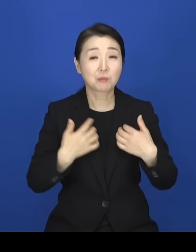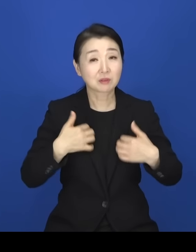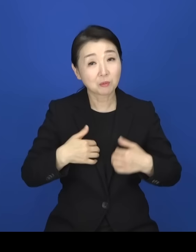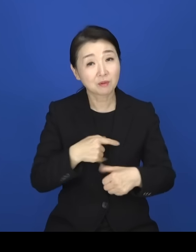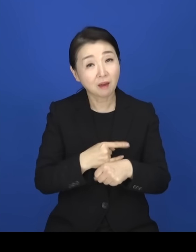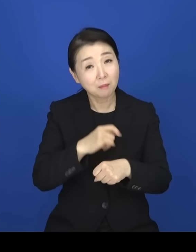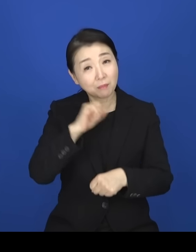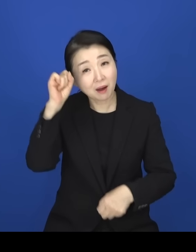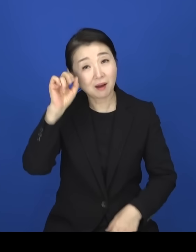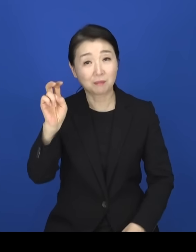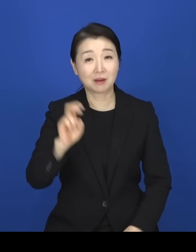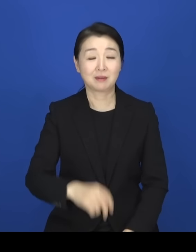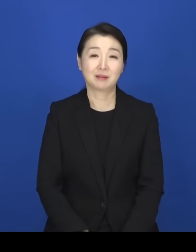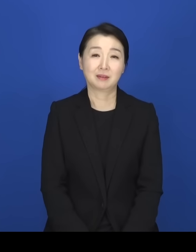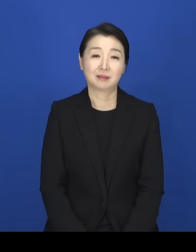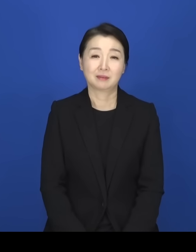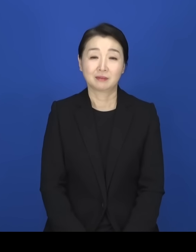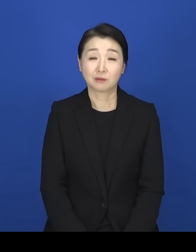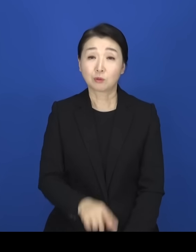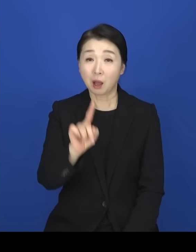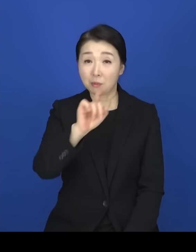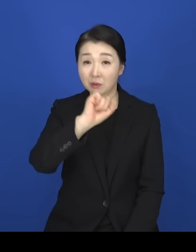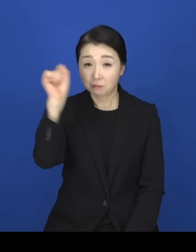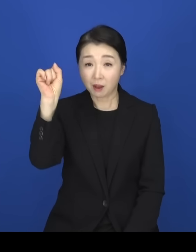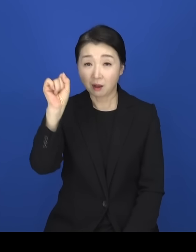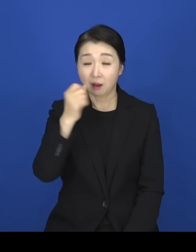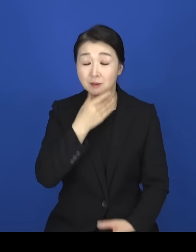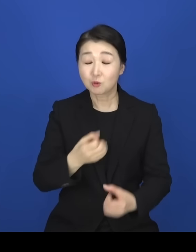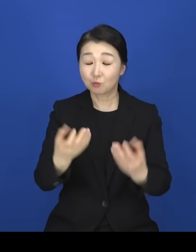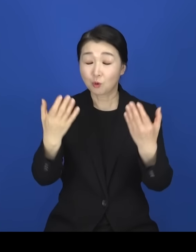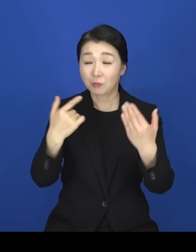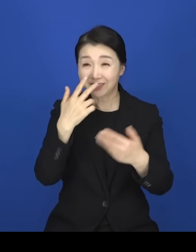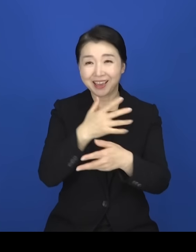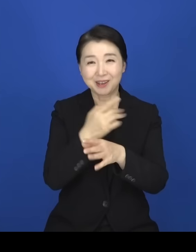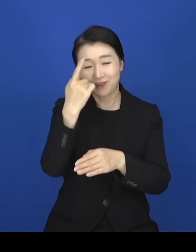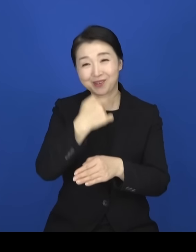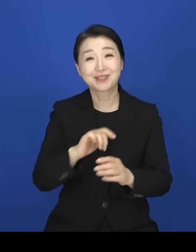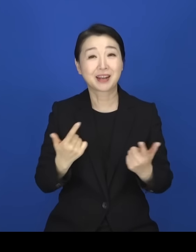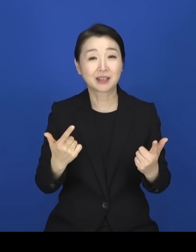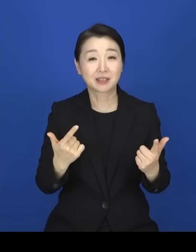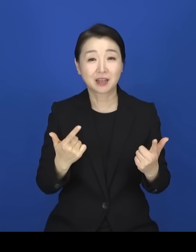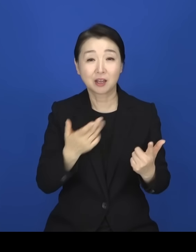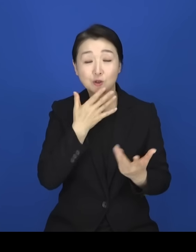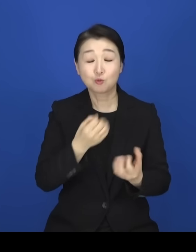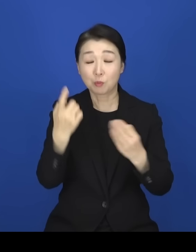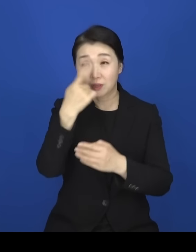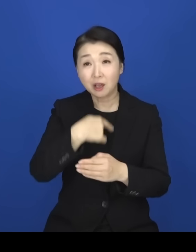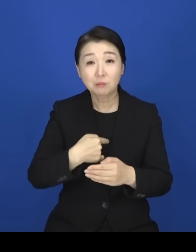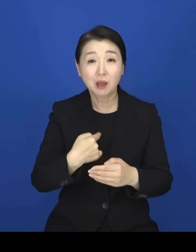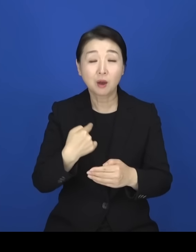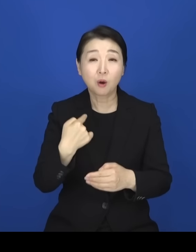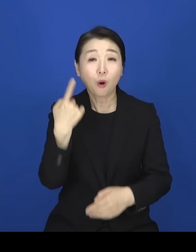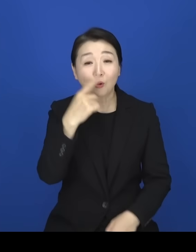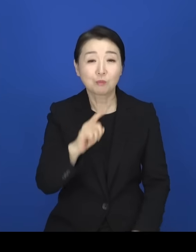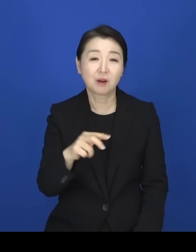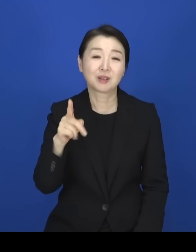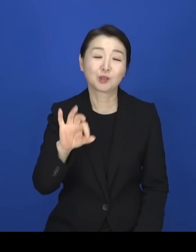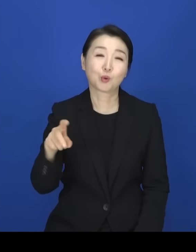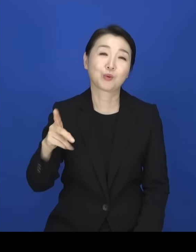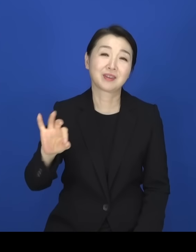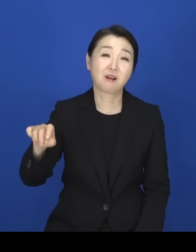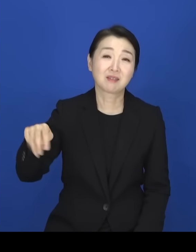했으니까 붙지 않았을까 싶은데. 아, 한 번에. 네. 그렇죠. 축복받은 개그맨의 얼굴은 아니죠. 네. 네. 아, 축복받은 개그맨. 송영길. 영길 씨. 아, 네.